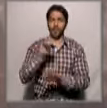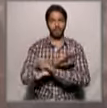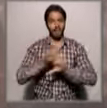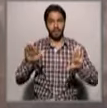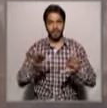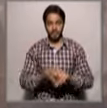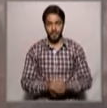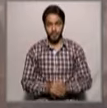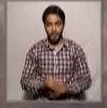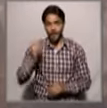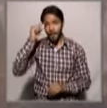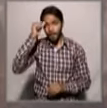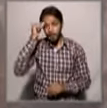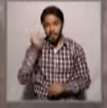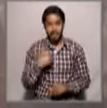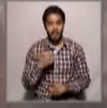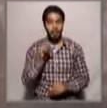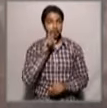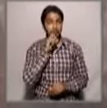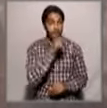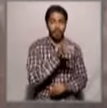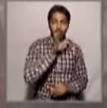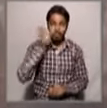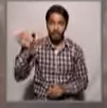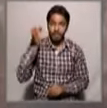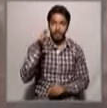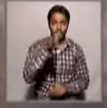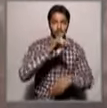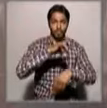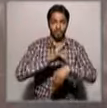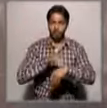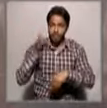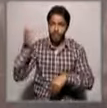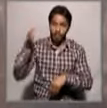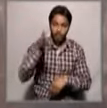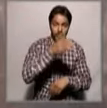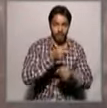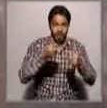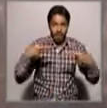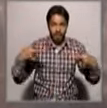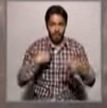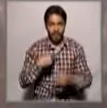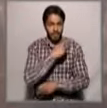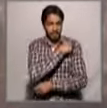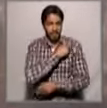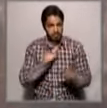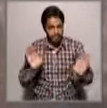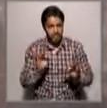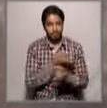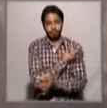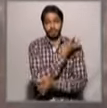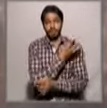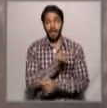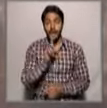يقع منك خطأ أو تقصير. ما دمت قد ذهبت بها إلى الطبيب وأديت ما عليك نحو الدواء فليس عليك شيء،